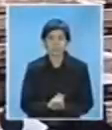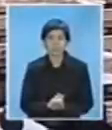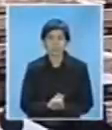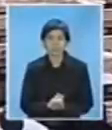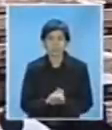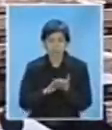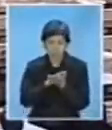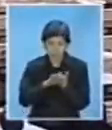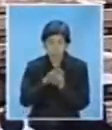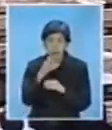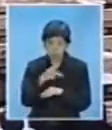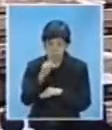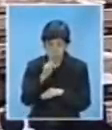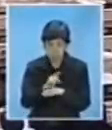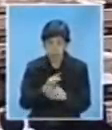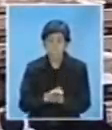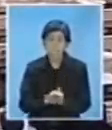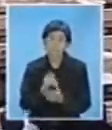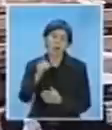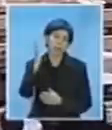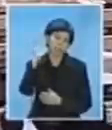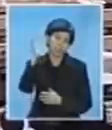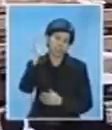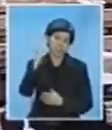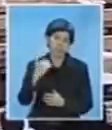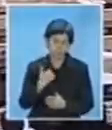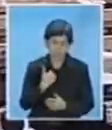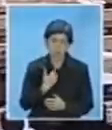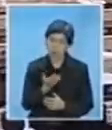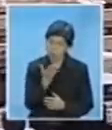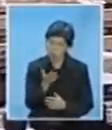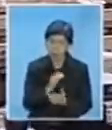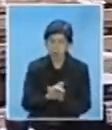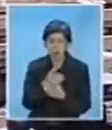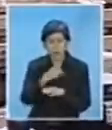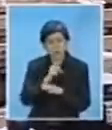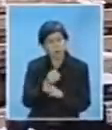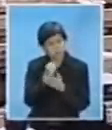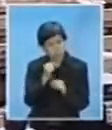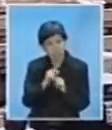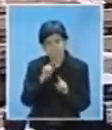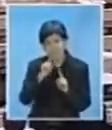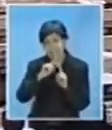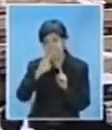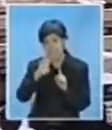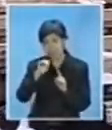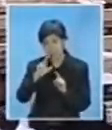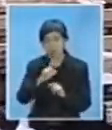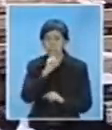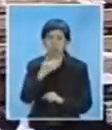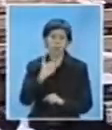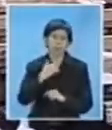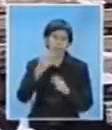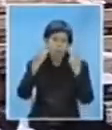ขออนุญาตท่านประธานครับท่านผู้อภิปรายขอให้ท่านประธานช่วยวินิจฉัยในข้อ43นะครับท่านพูดว่าท่